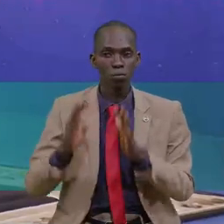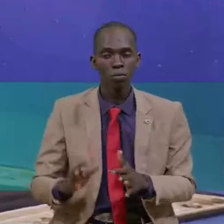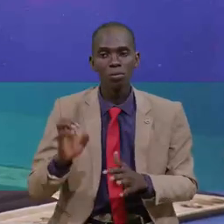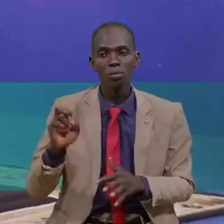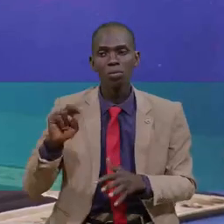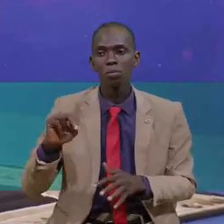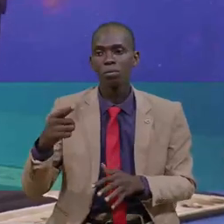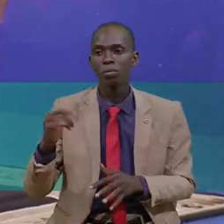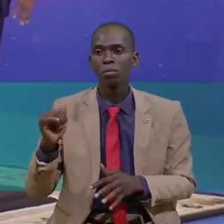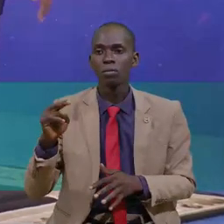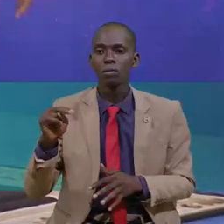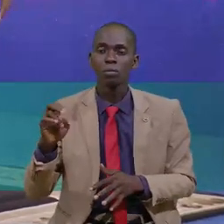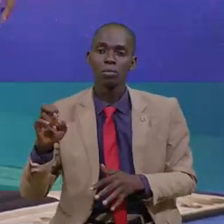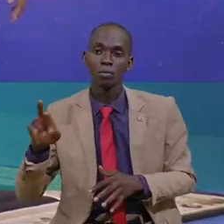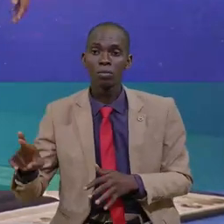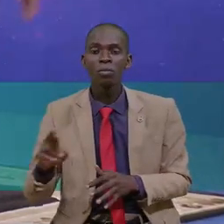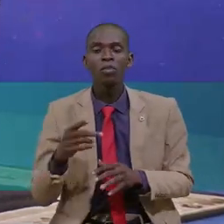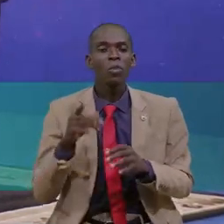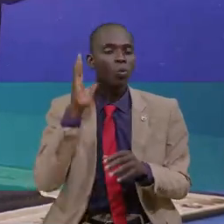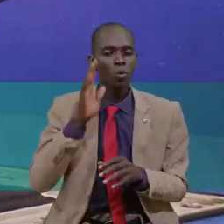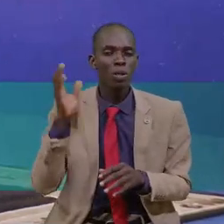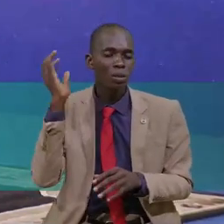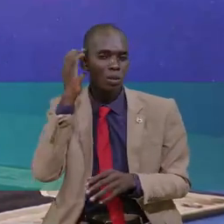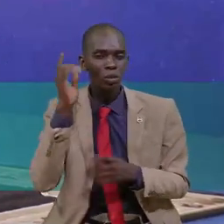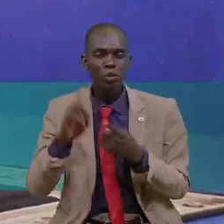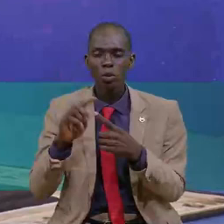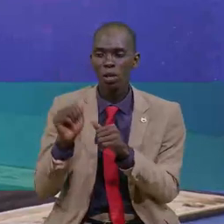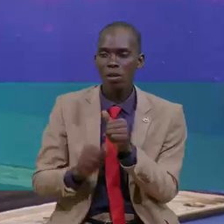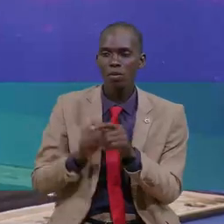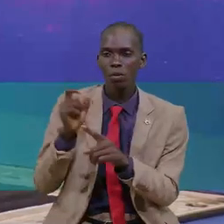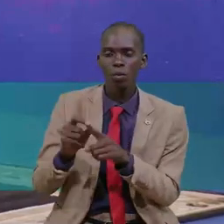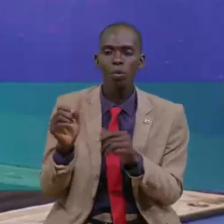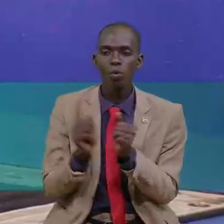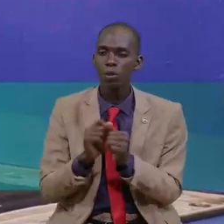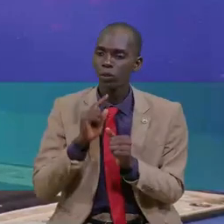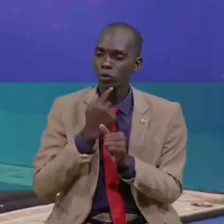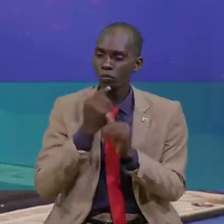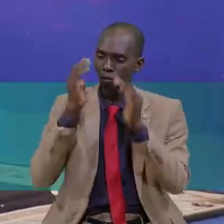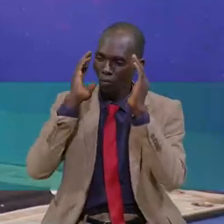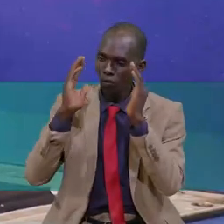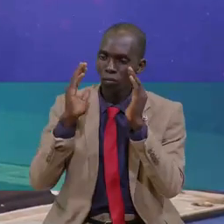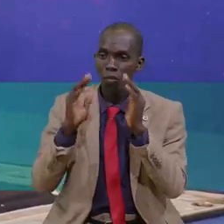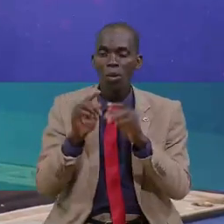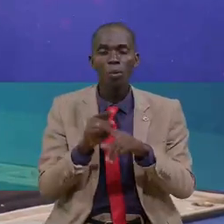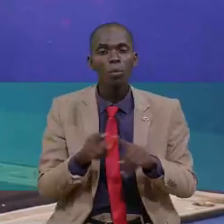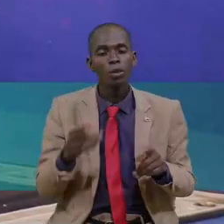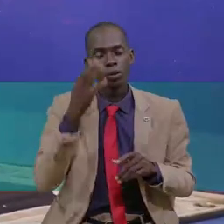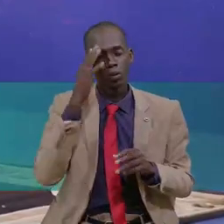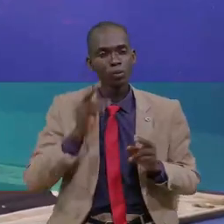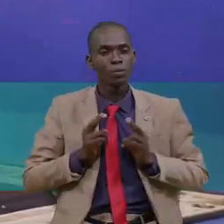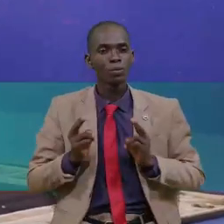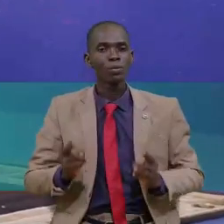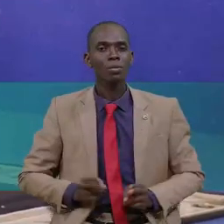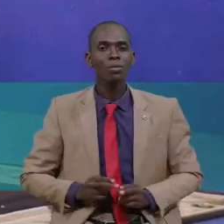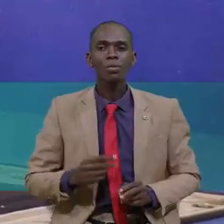une maison ou sur une terre solide, il écoute attentivement toute parole avec une attention particulière. Mais les